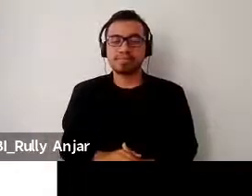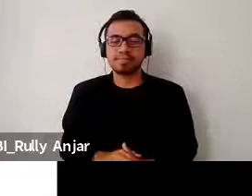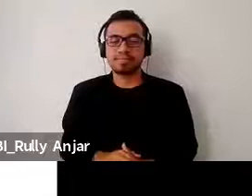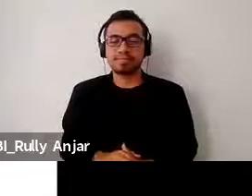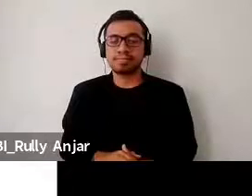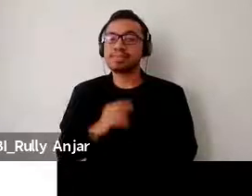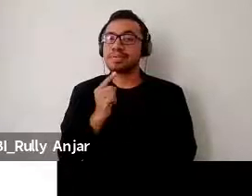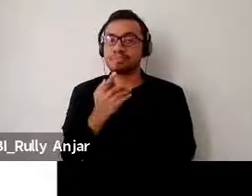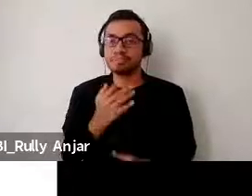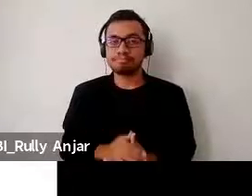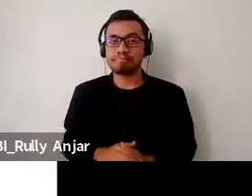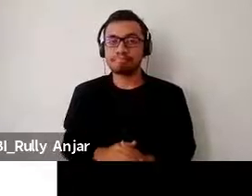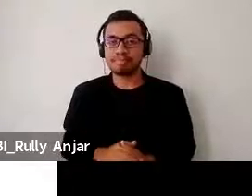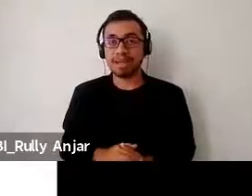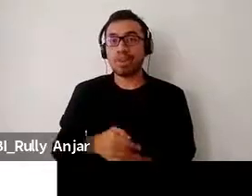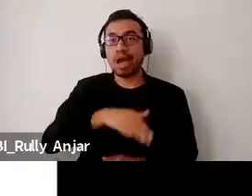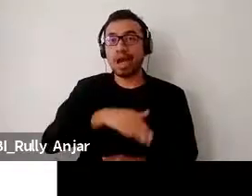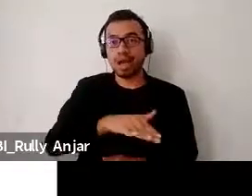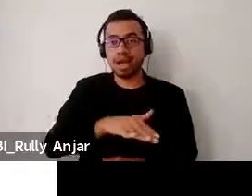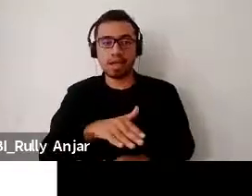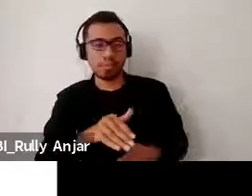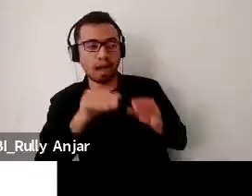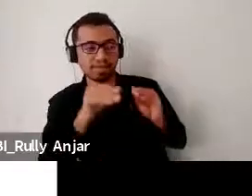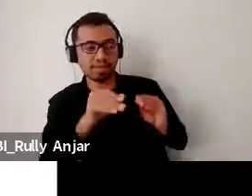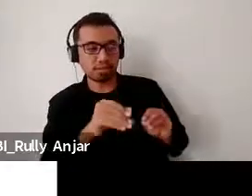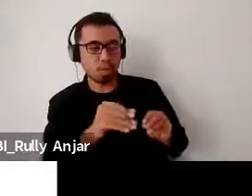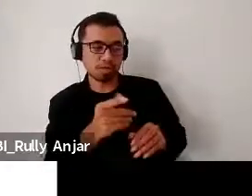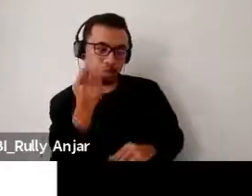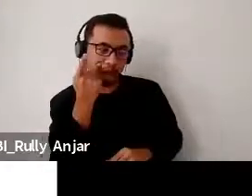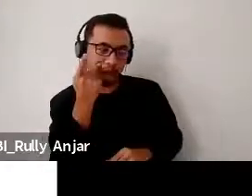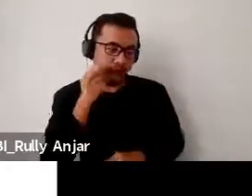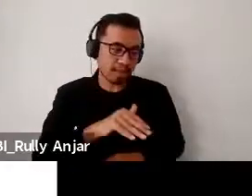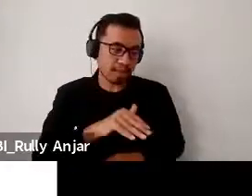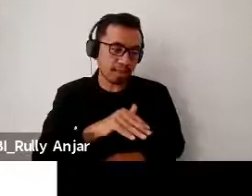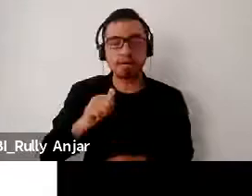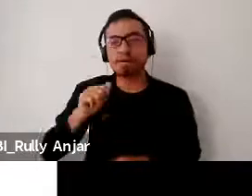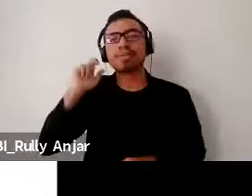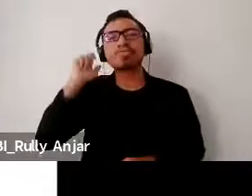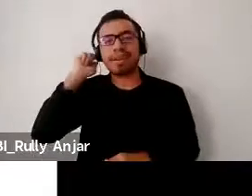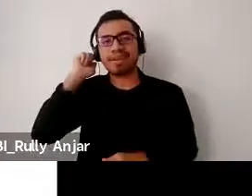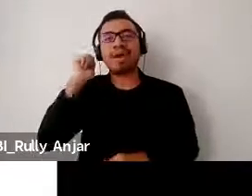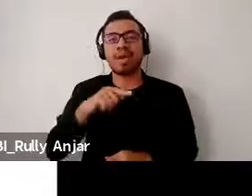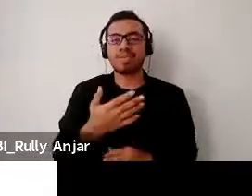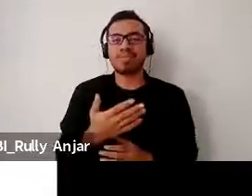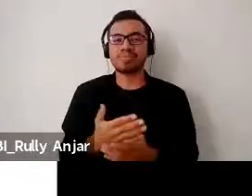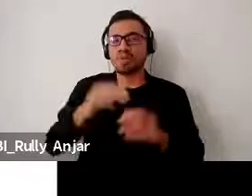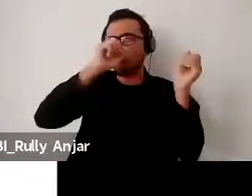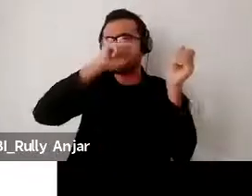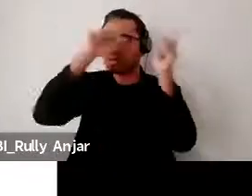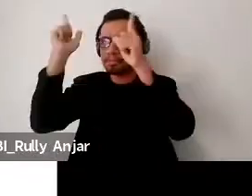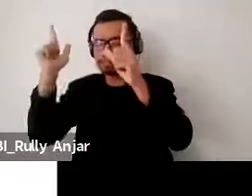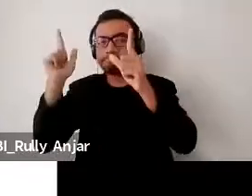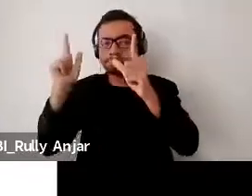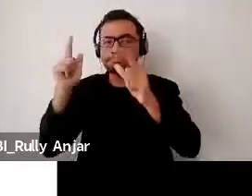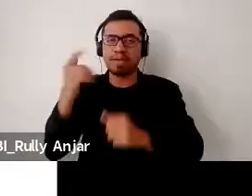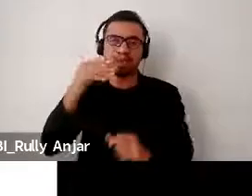anak itu merupakan tugas perempuan. Dan menurut saya sampai sekarang berdasarkan peraturan-peraturan yang dikeluarkan oleh